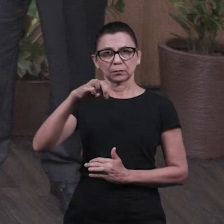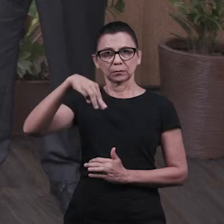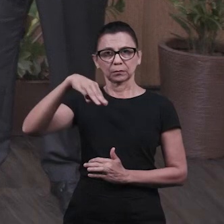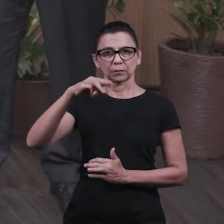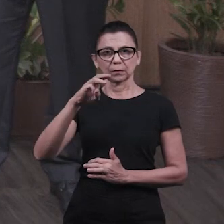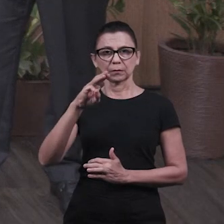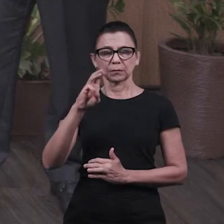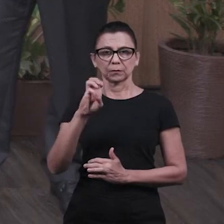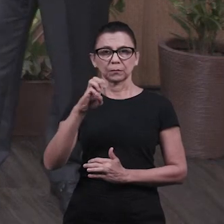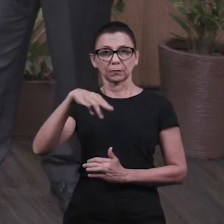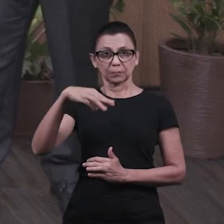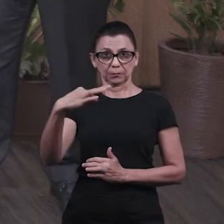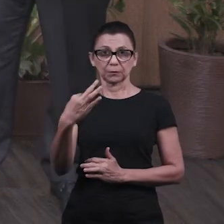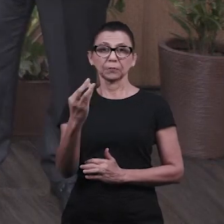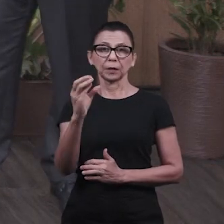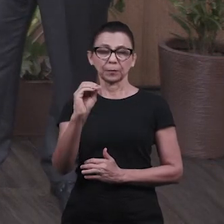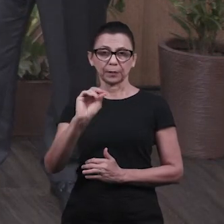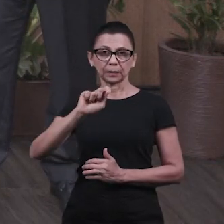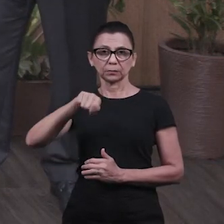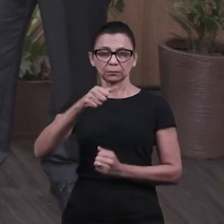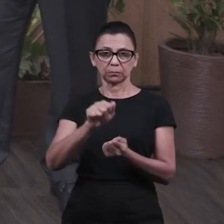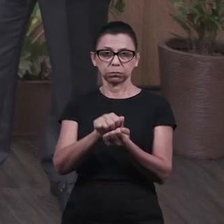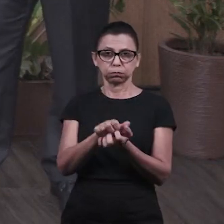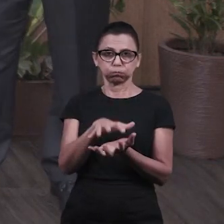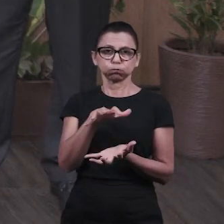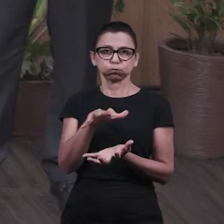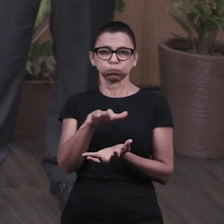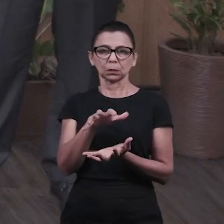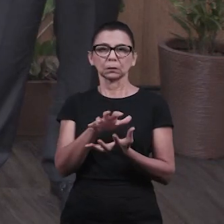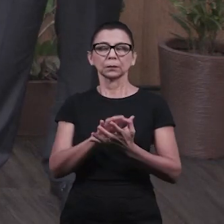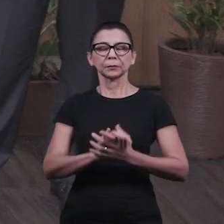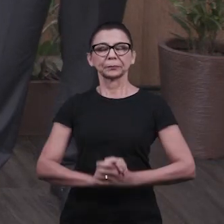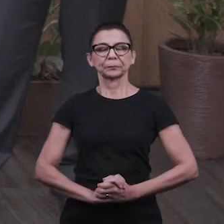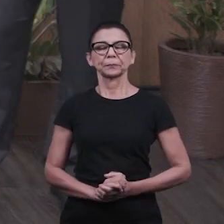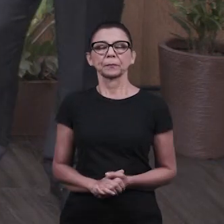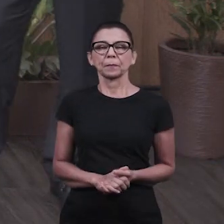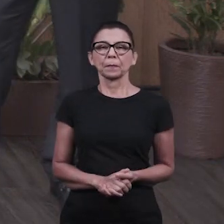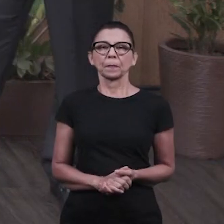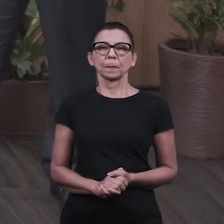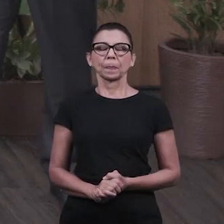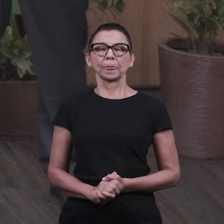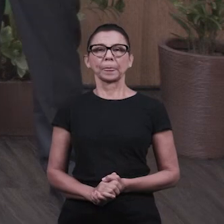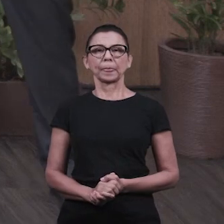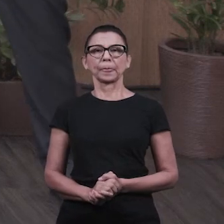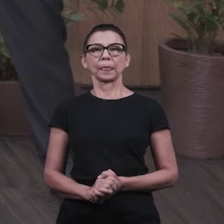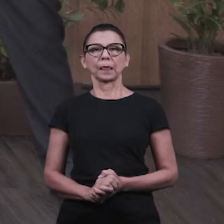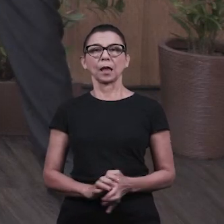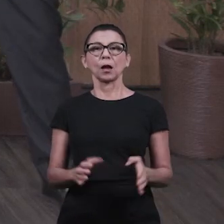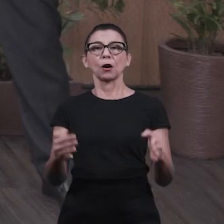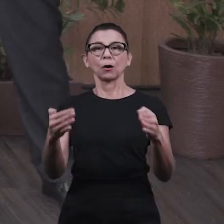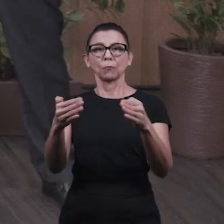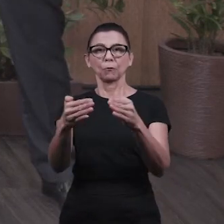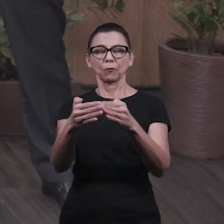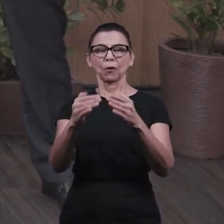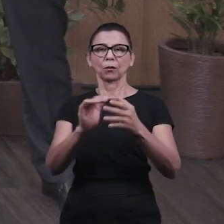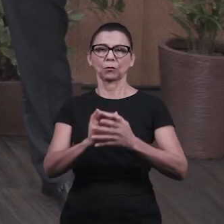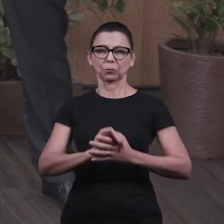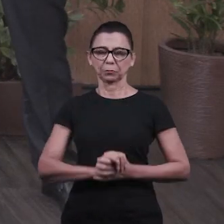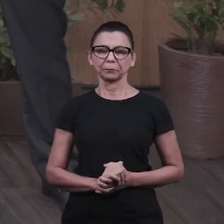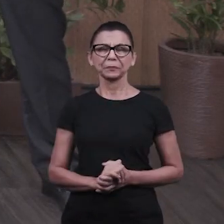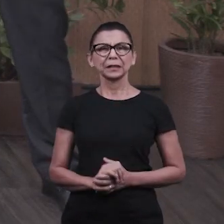la parabole, qui est la thématique, le centre du volet d'aujourd'hui, elle apporte Daniel